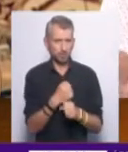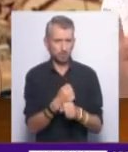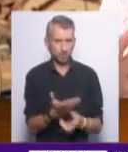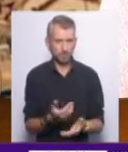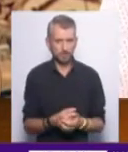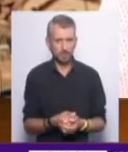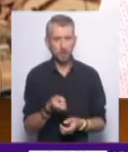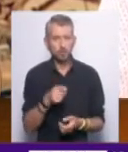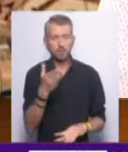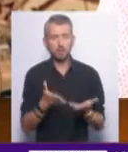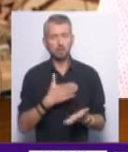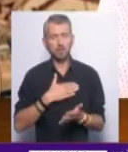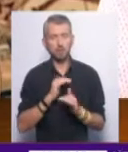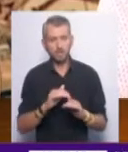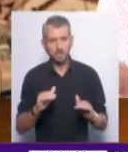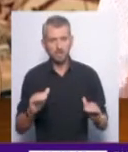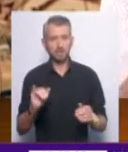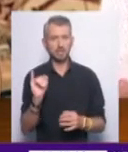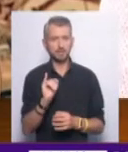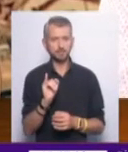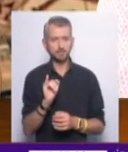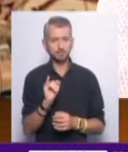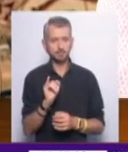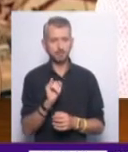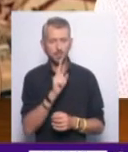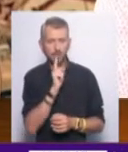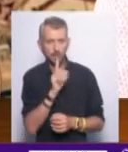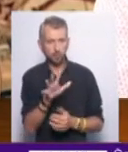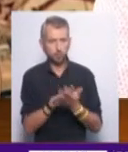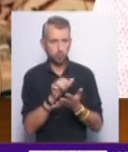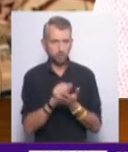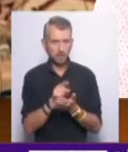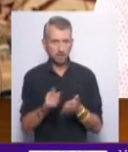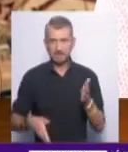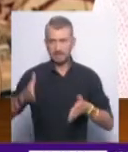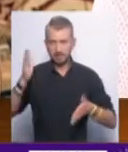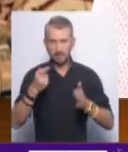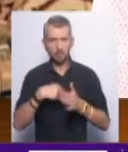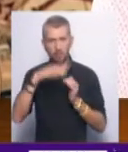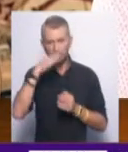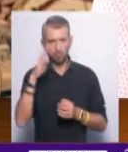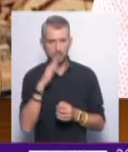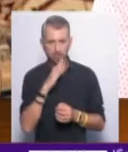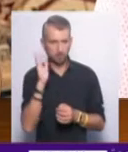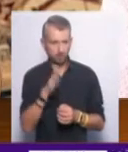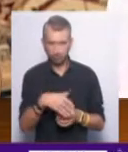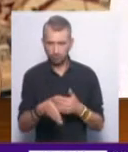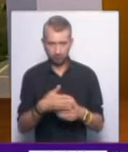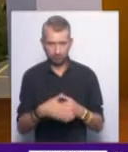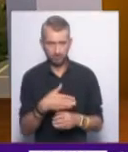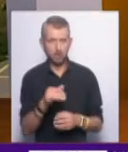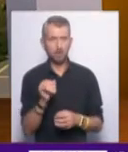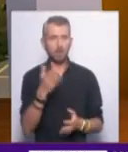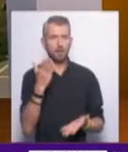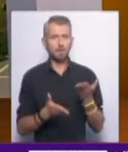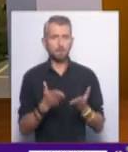тоді, наші діти і не будуть псувати ці стіни, бо батьки вуха повідривають. І, може,